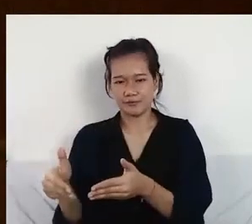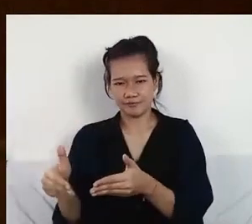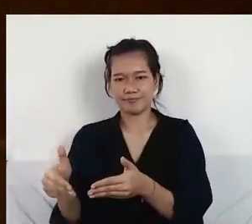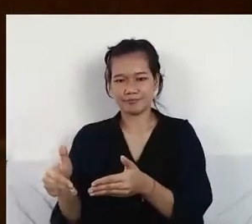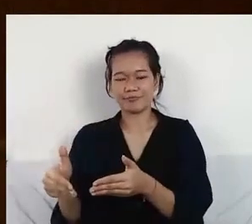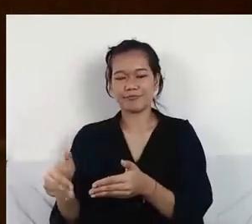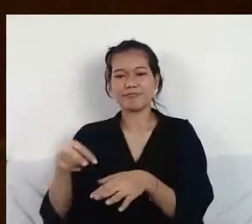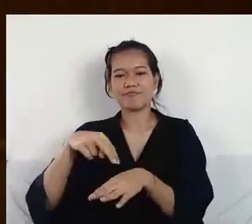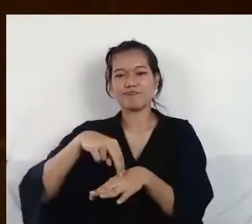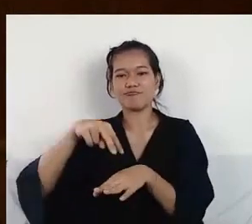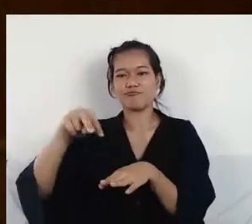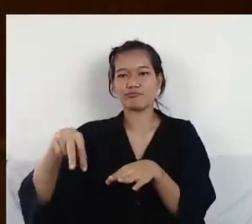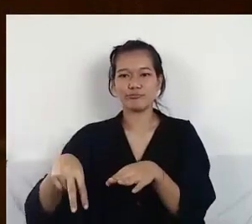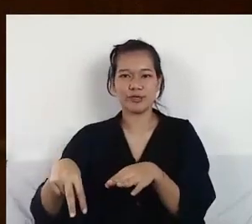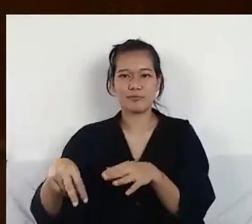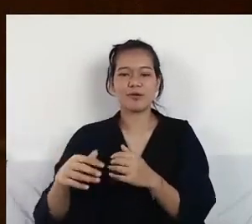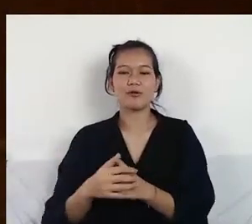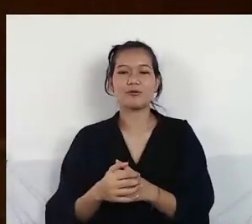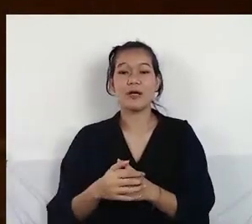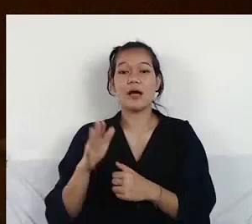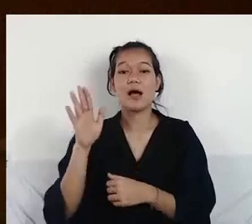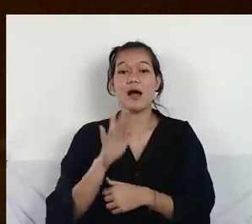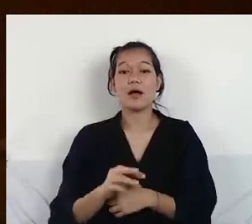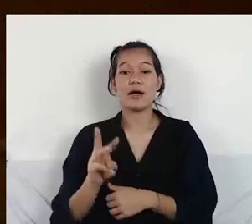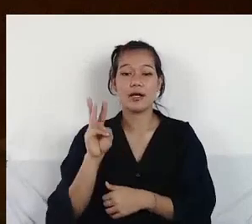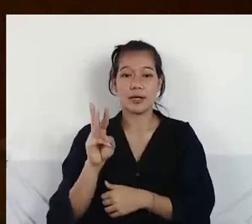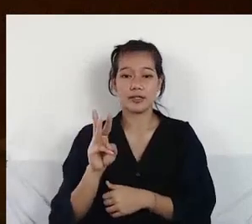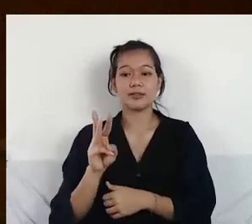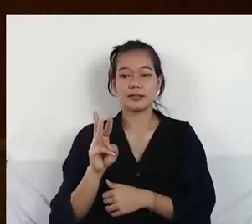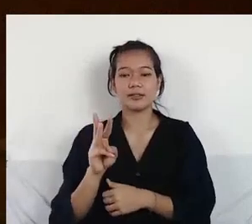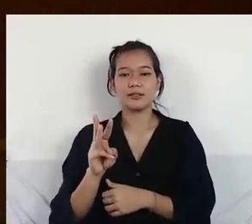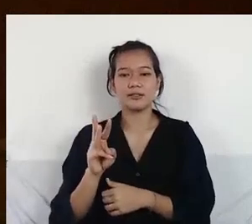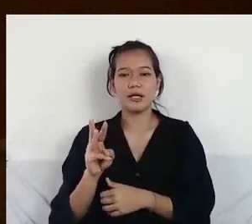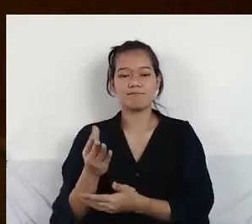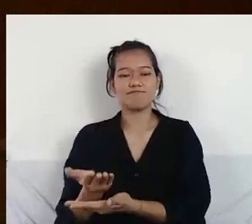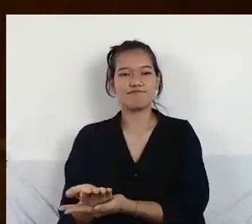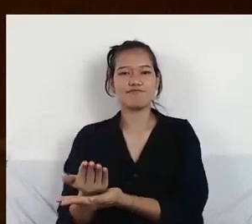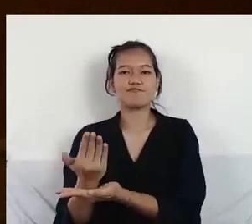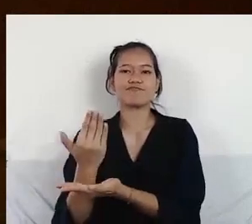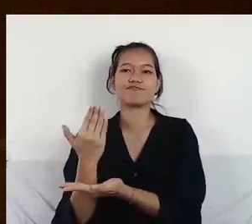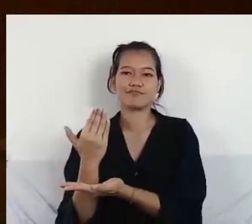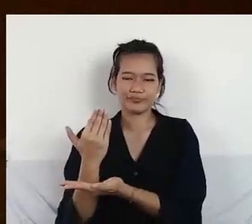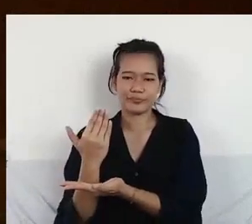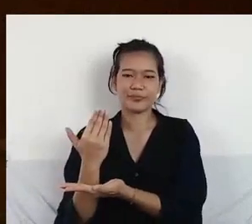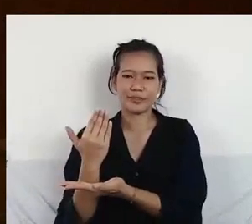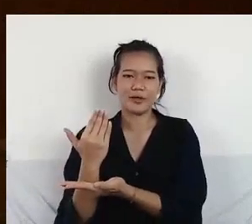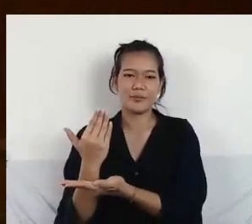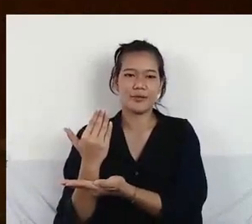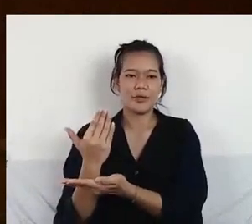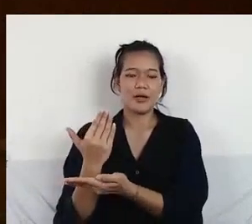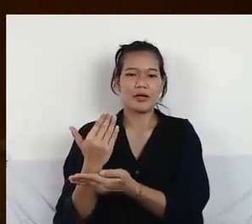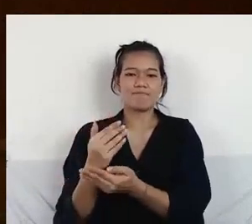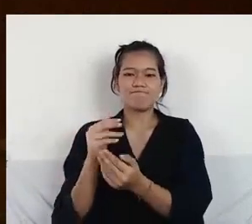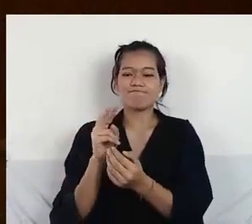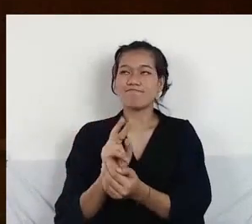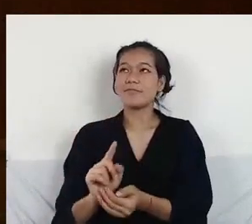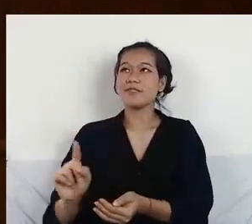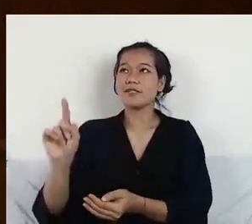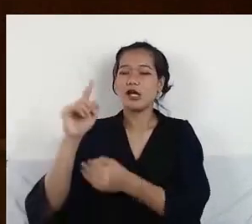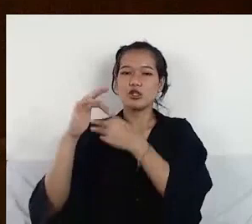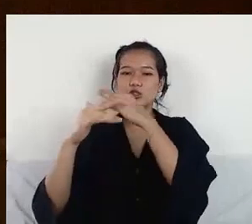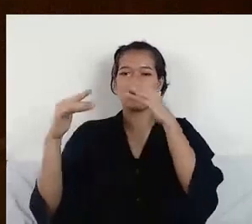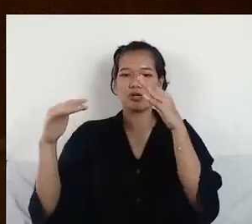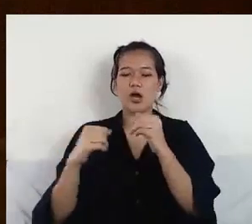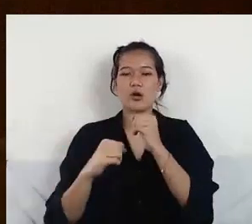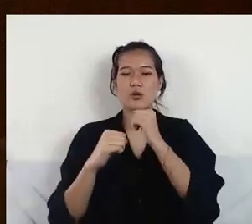dikuburkan, turun ke dalam kerajaan maut. Pada hari yang ketiga, bangkit pula dari antara orang mati,